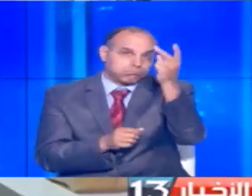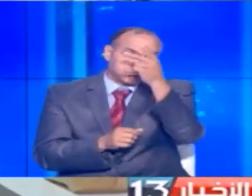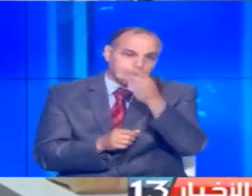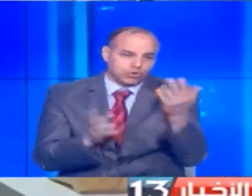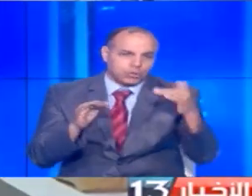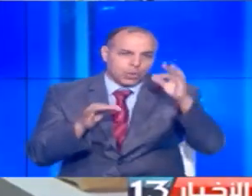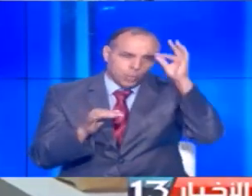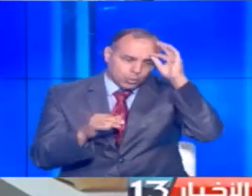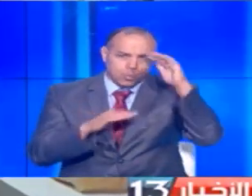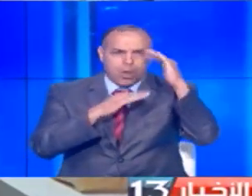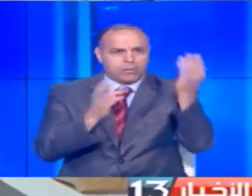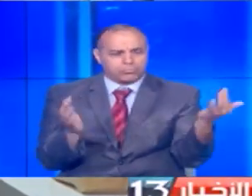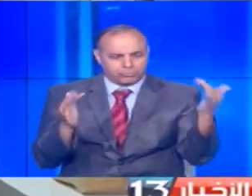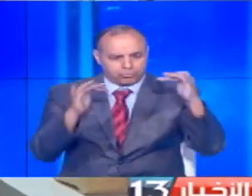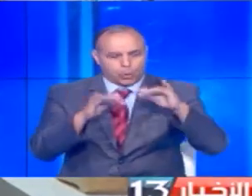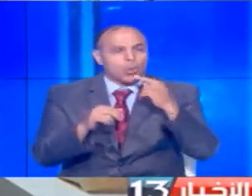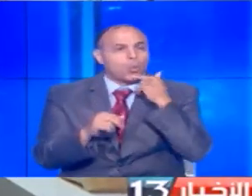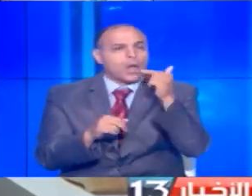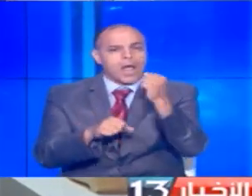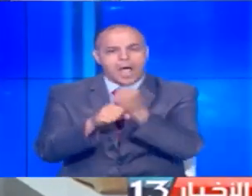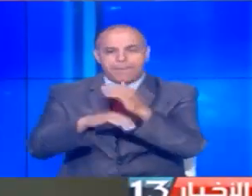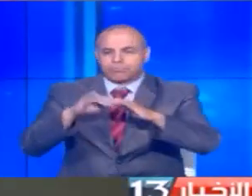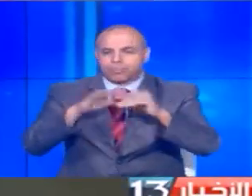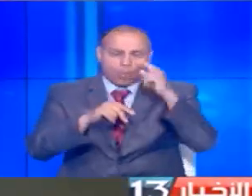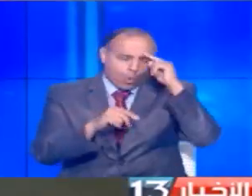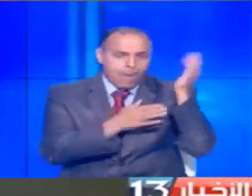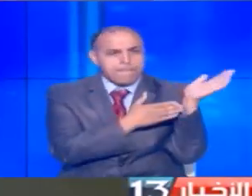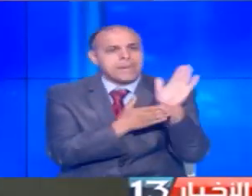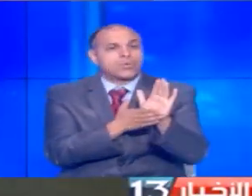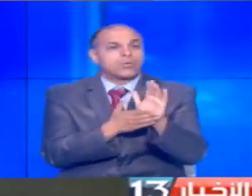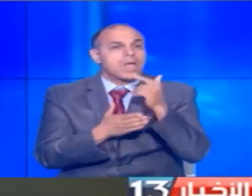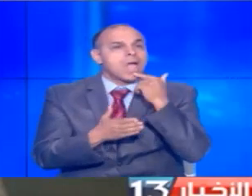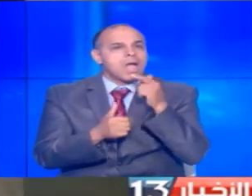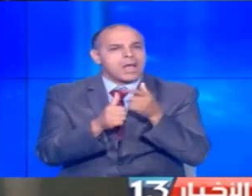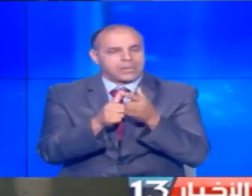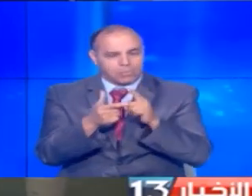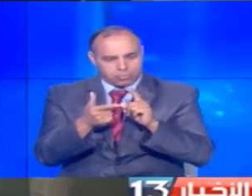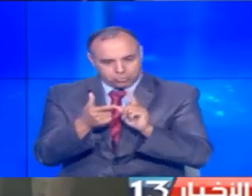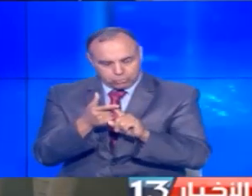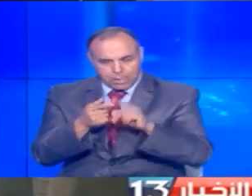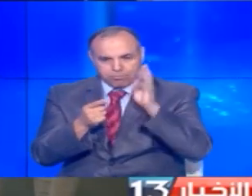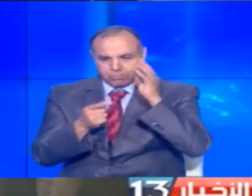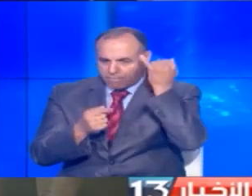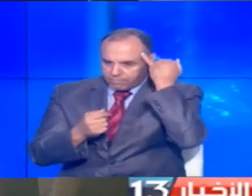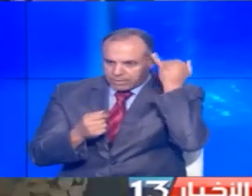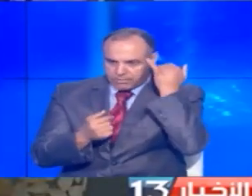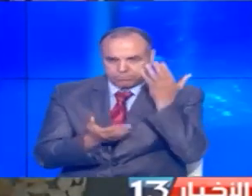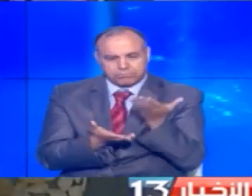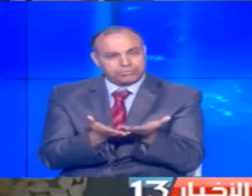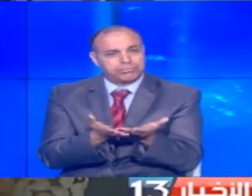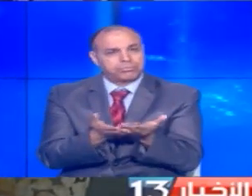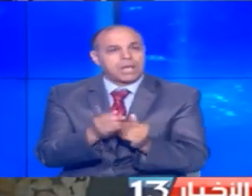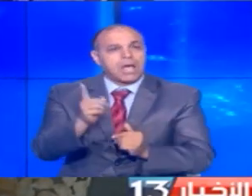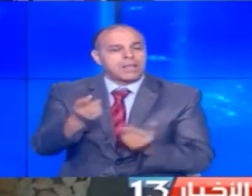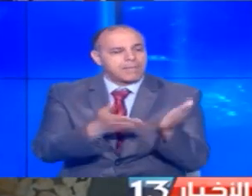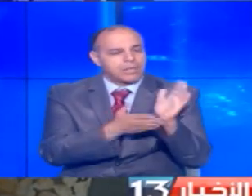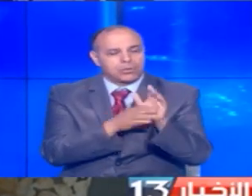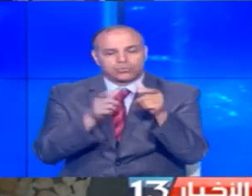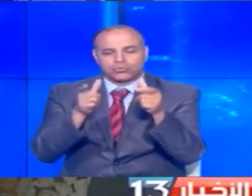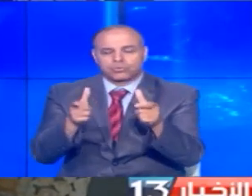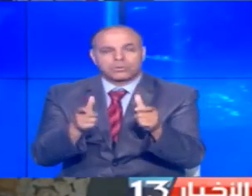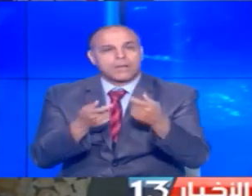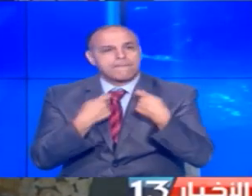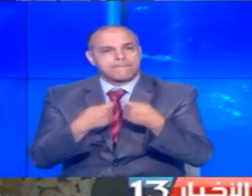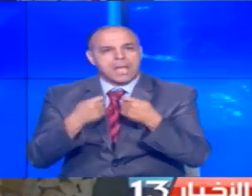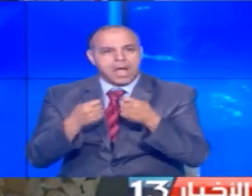من تونس وخارجها، إما عبر الأعمال الإبداعية المعروضة أو من خلال الندوات الفكرية، وهو ما يمثل فرصة